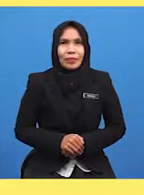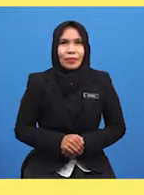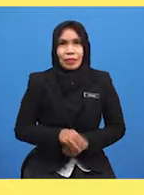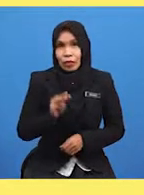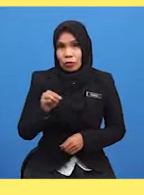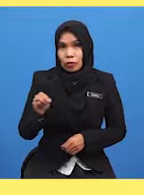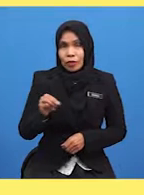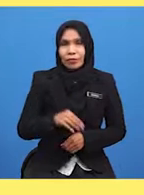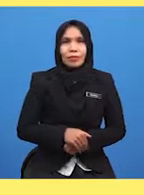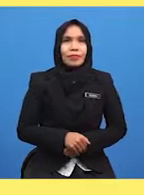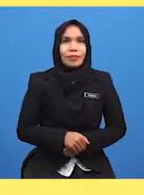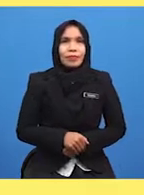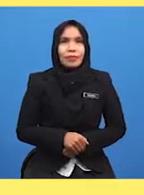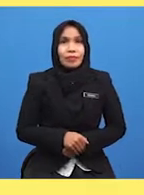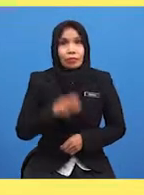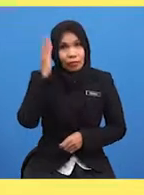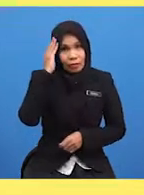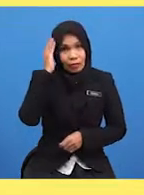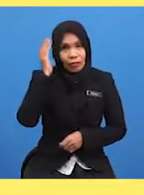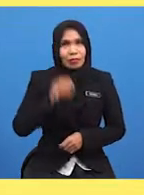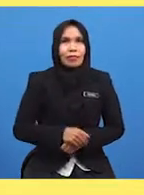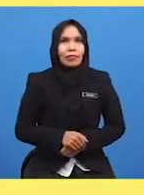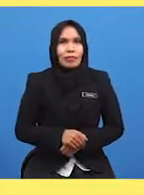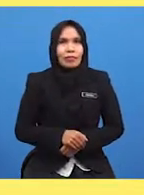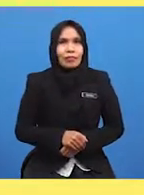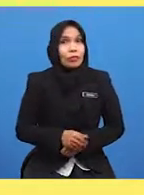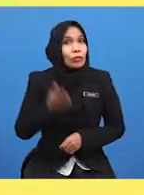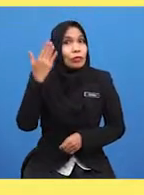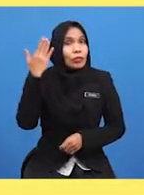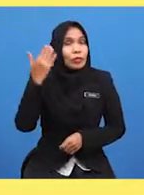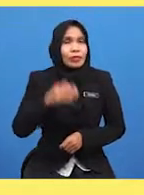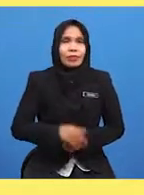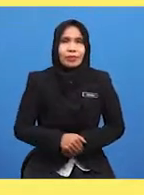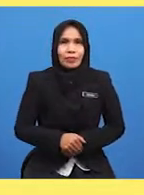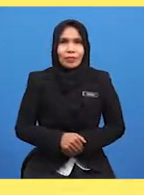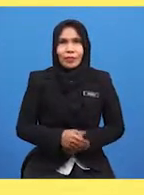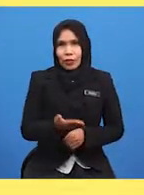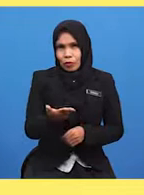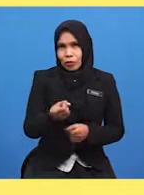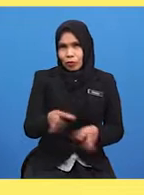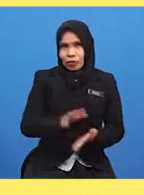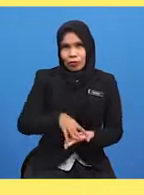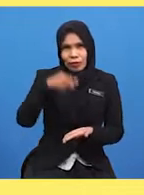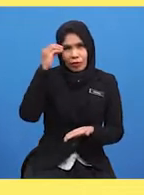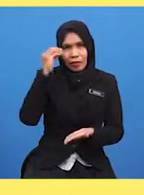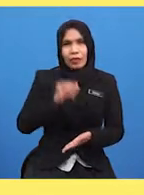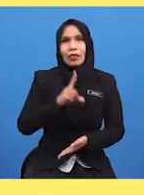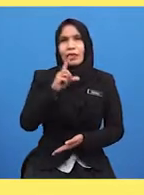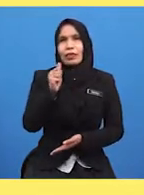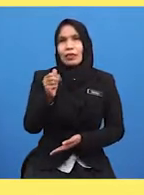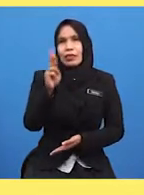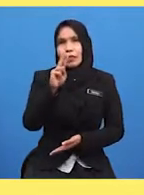murid-murid Masih ingatkah kamu dalam sesi pelajaran terdahulu kamu telah mempelajari bahwa larut